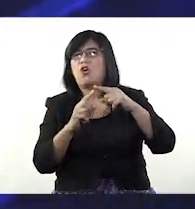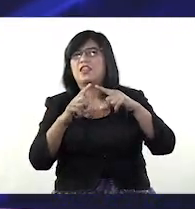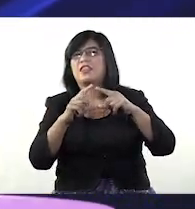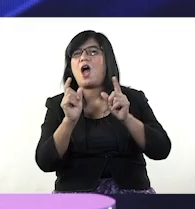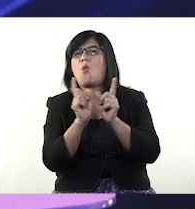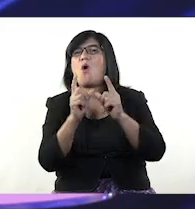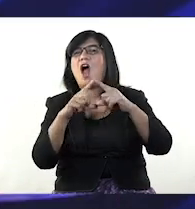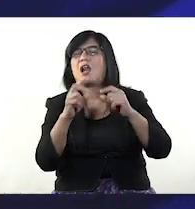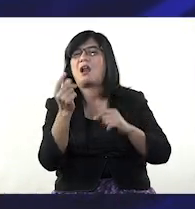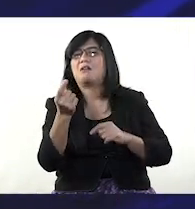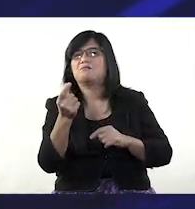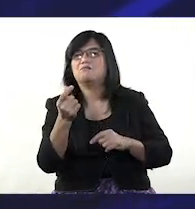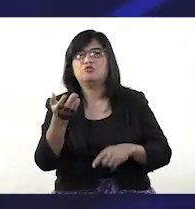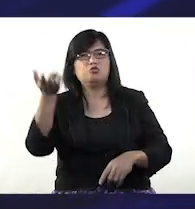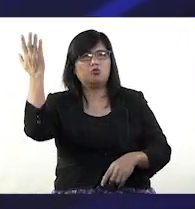kulkas